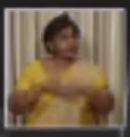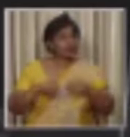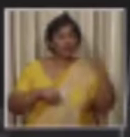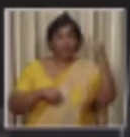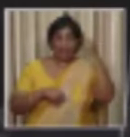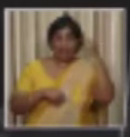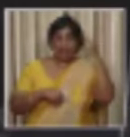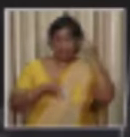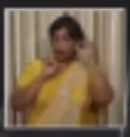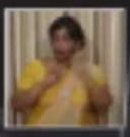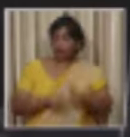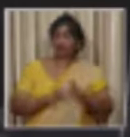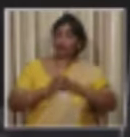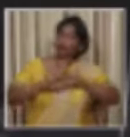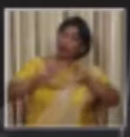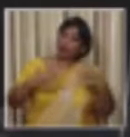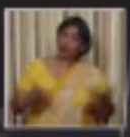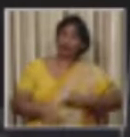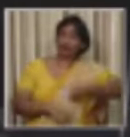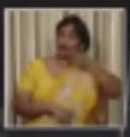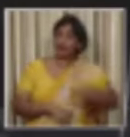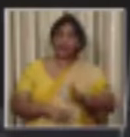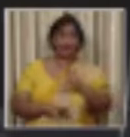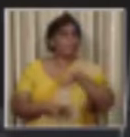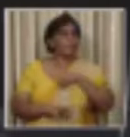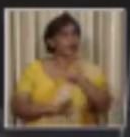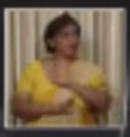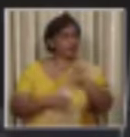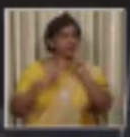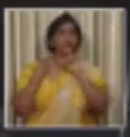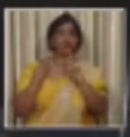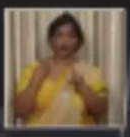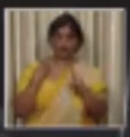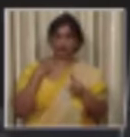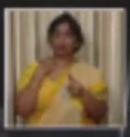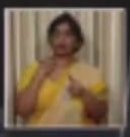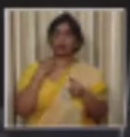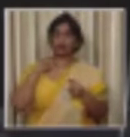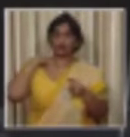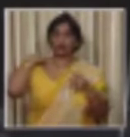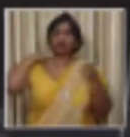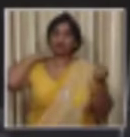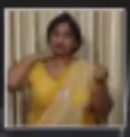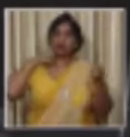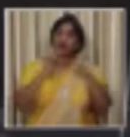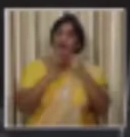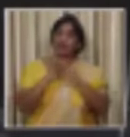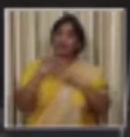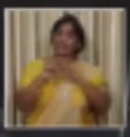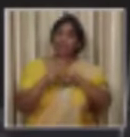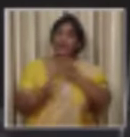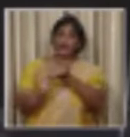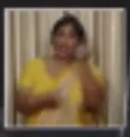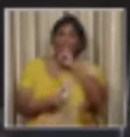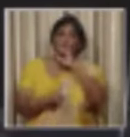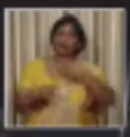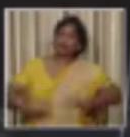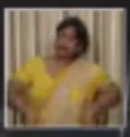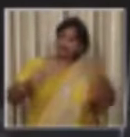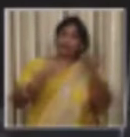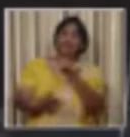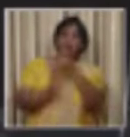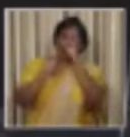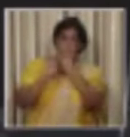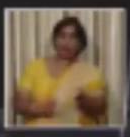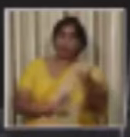බලාගෙනම ඕනම දෙයකට එකඟ වෙන්න එපා කියලයි කියන්නේ. හරි, දැන් මෙහෙම තමයි IMF එකට යන්න කිව්වම මාත්ක පැටලුනේ